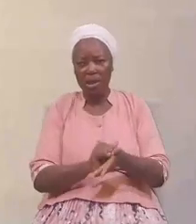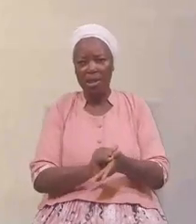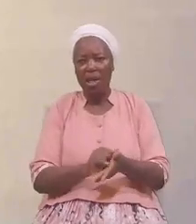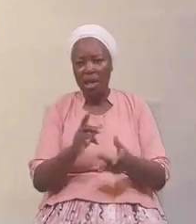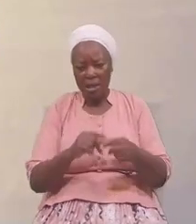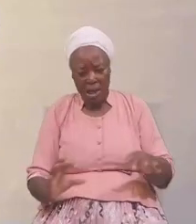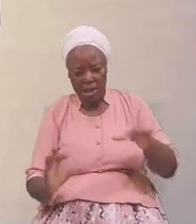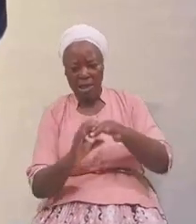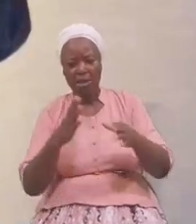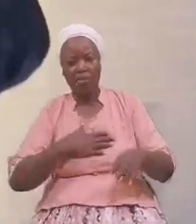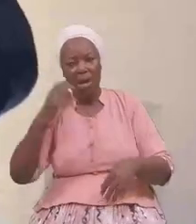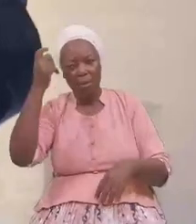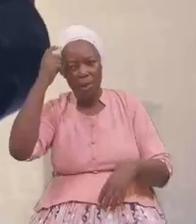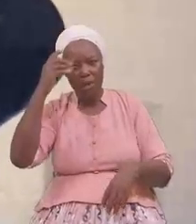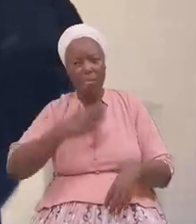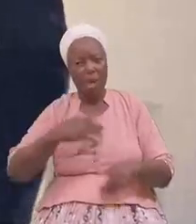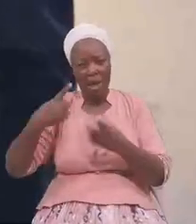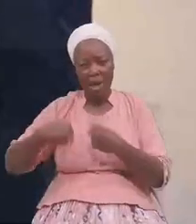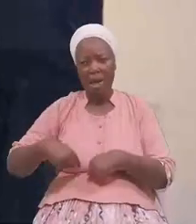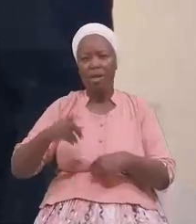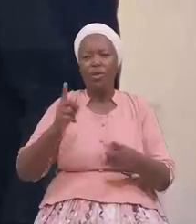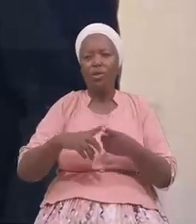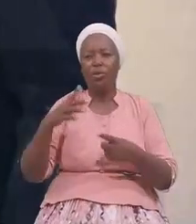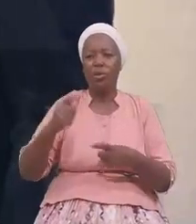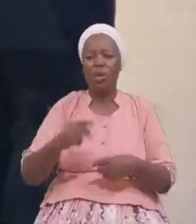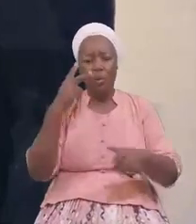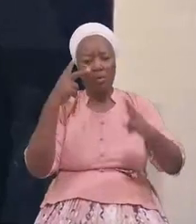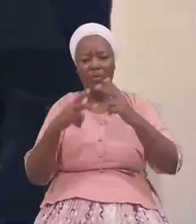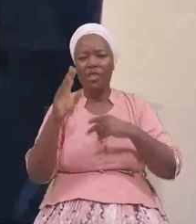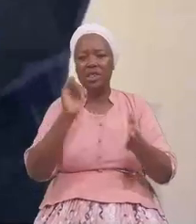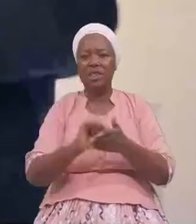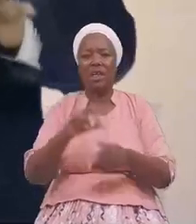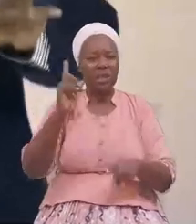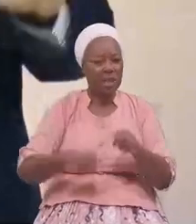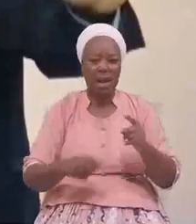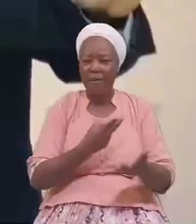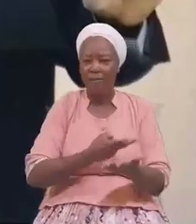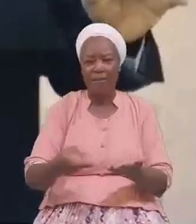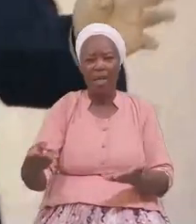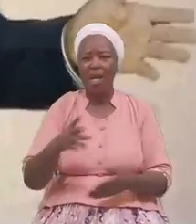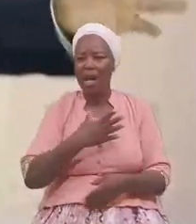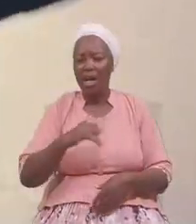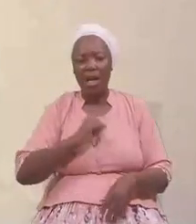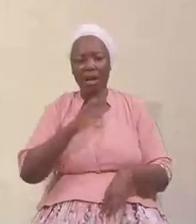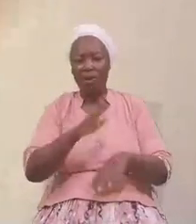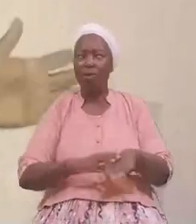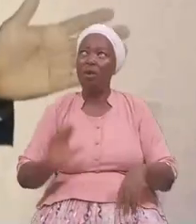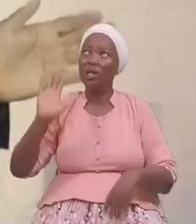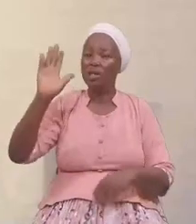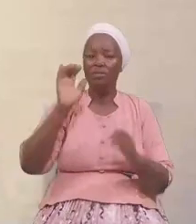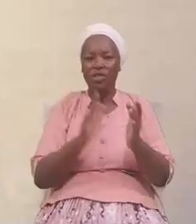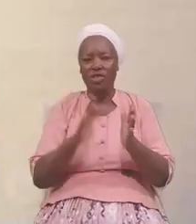j'attache ma pensée, mon cœur à la prophétie qui ne peut faillir. Et je l'appelle